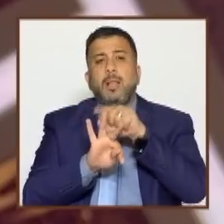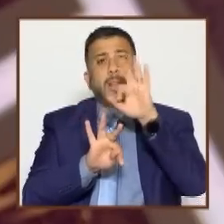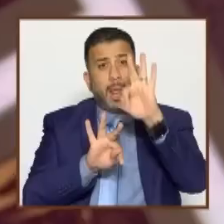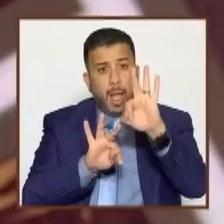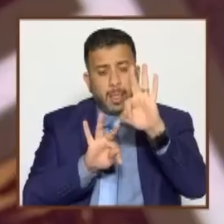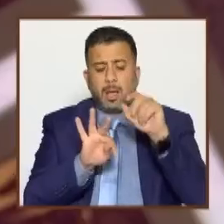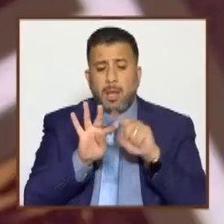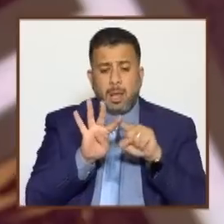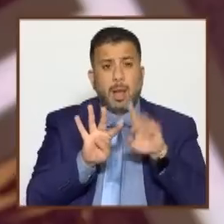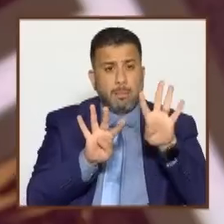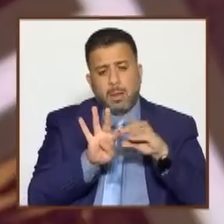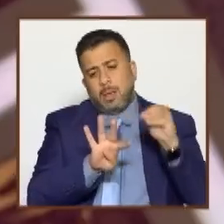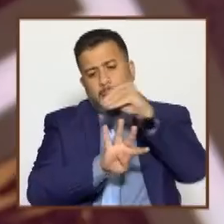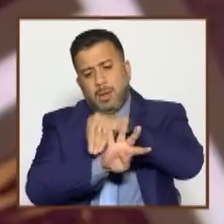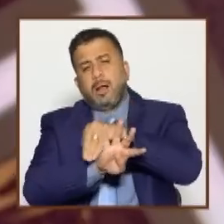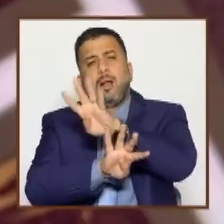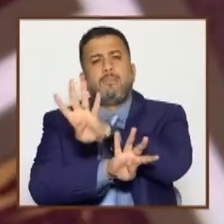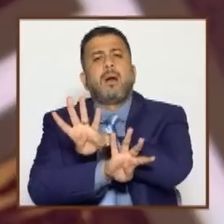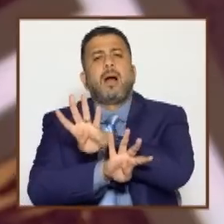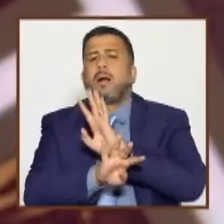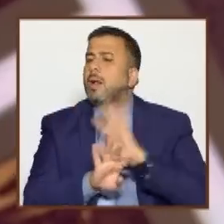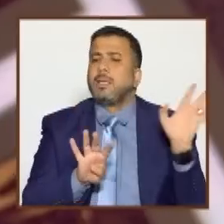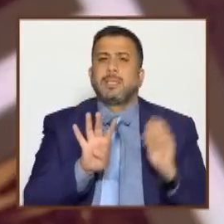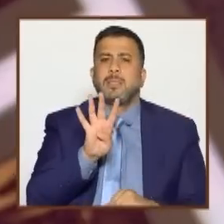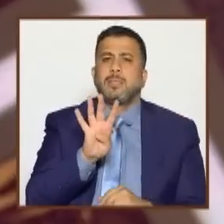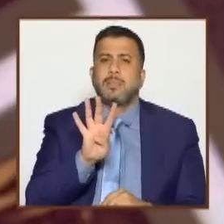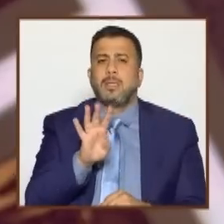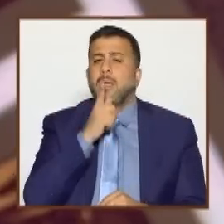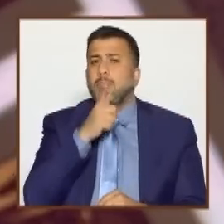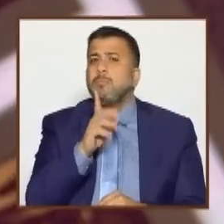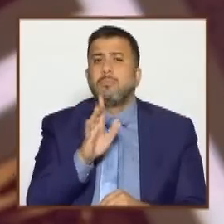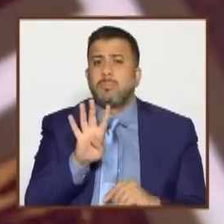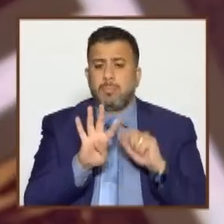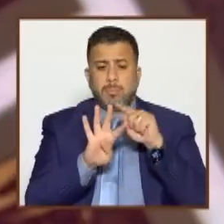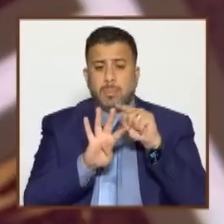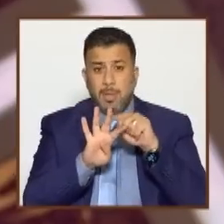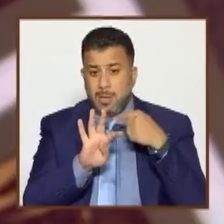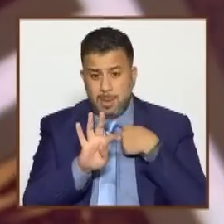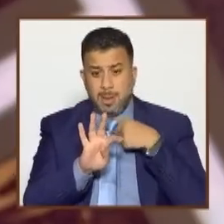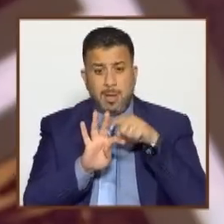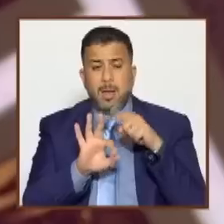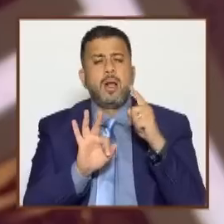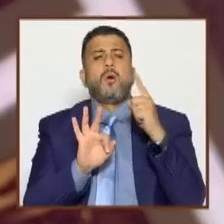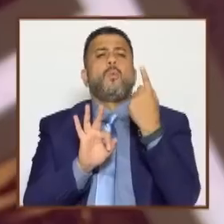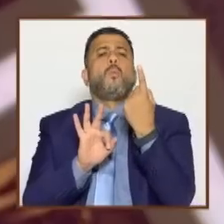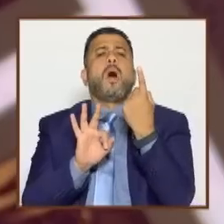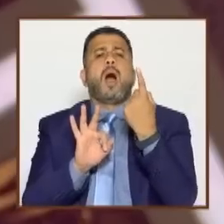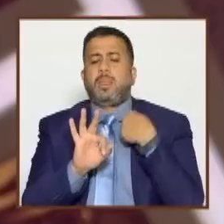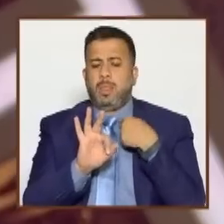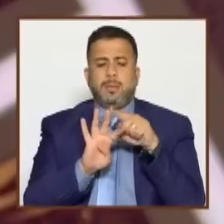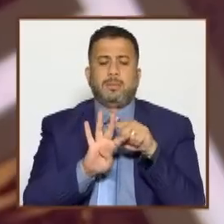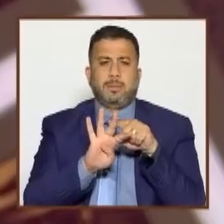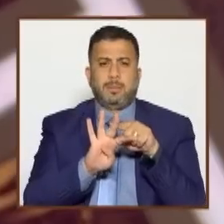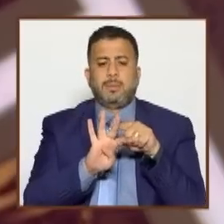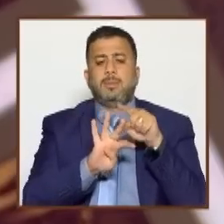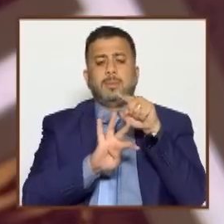السجود فاتتك الركعة، لما قام الإمام إلى الركعة الثانية أنت هذه لك الركعة الأولى، فالركعة الثانية